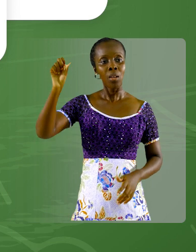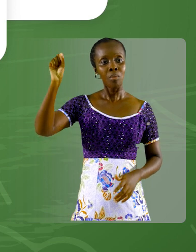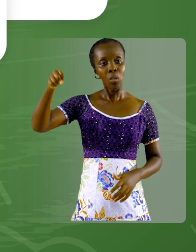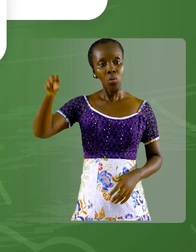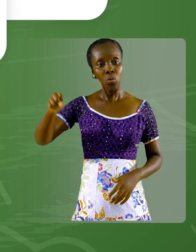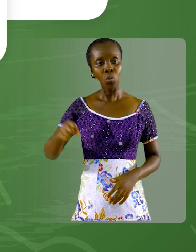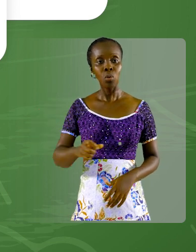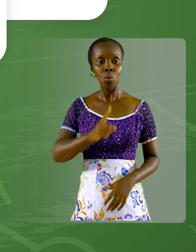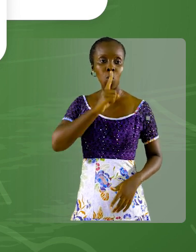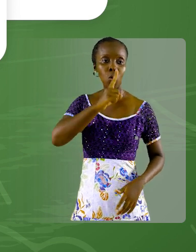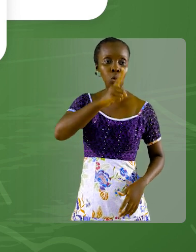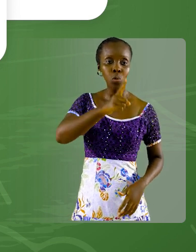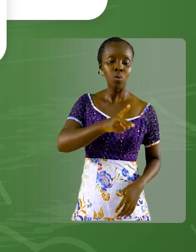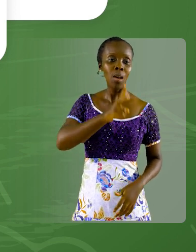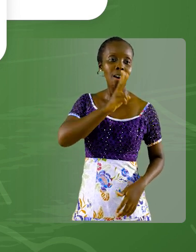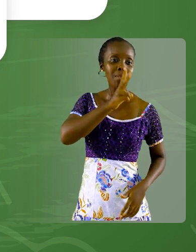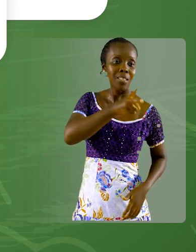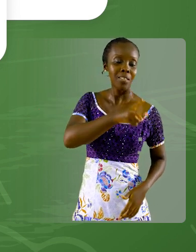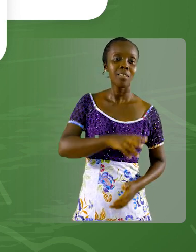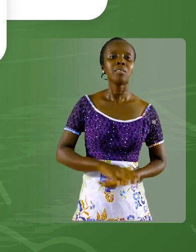sûr, à vrai dire.